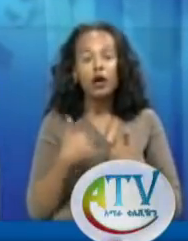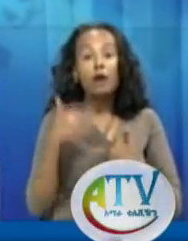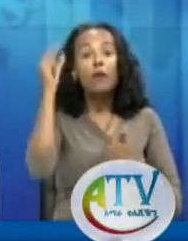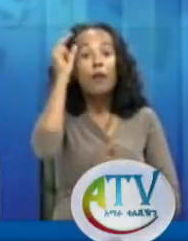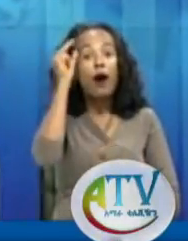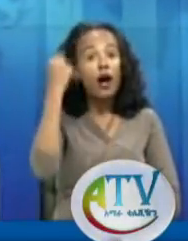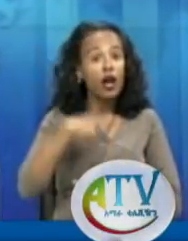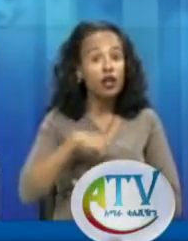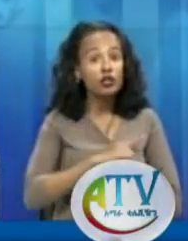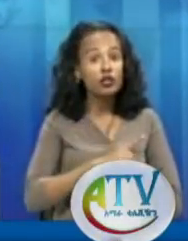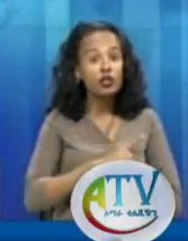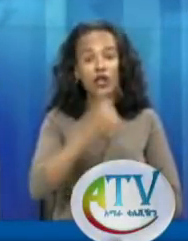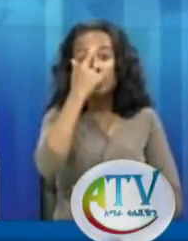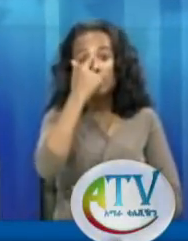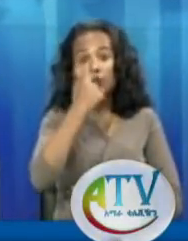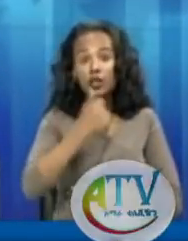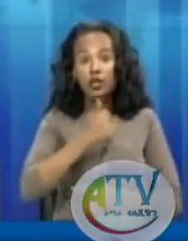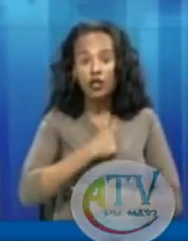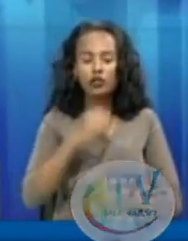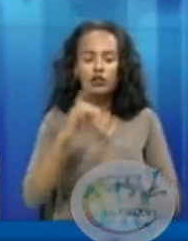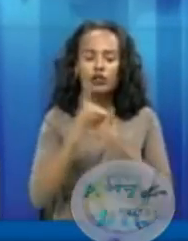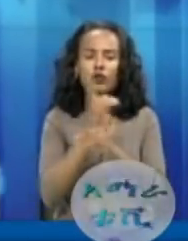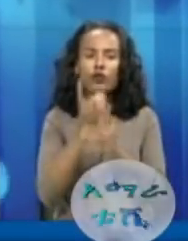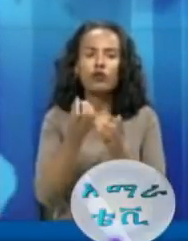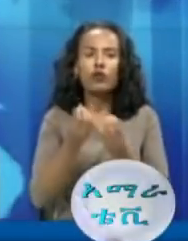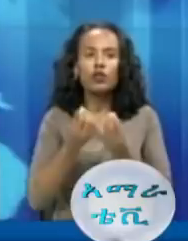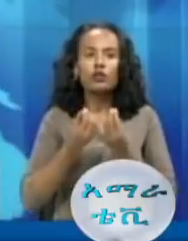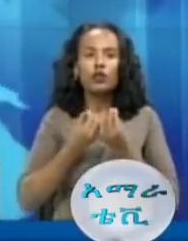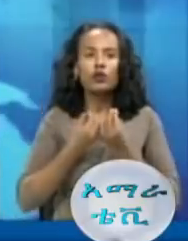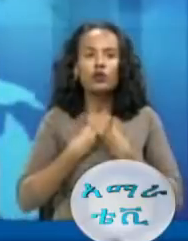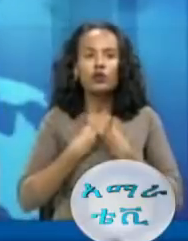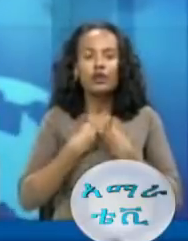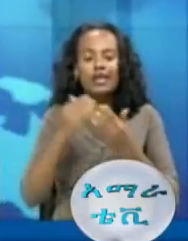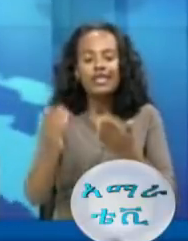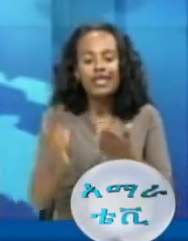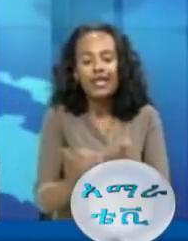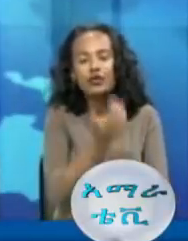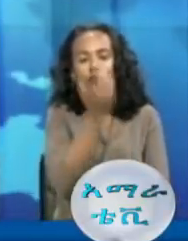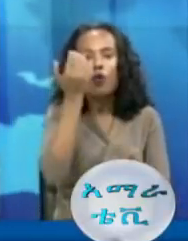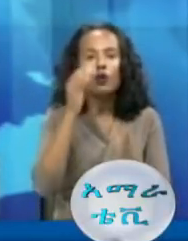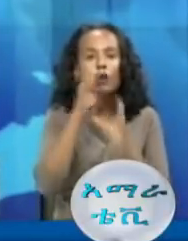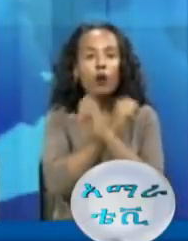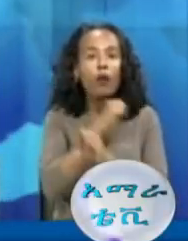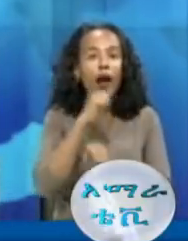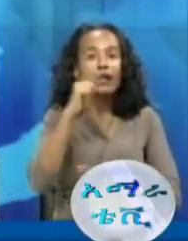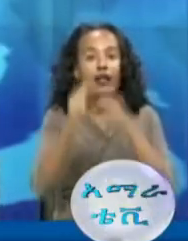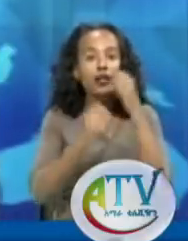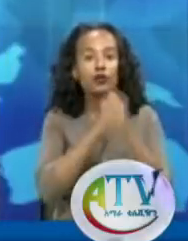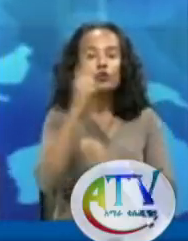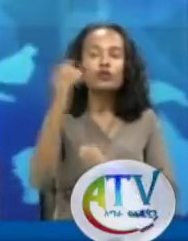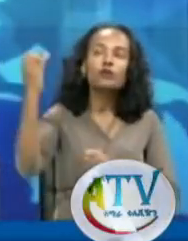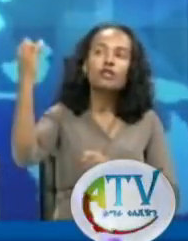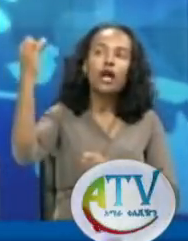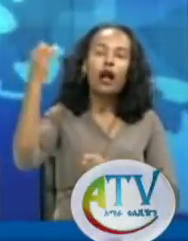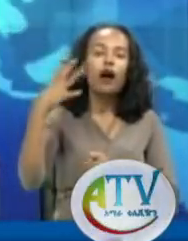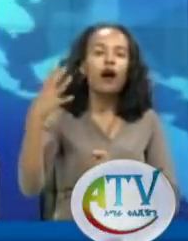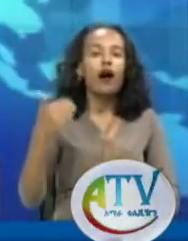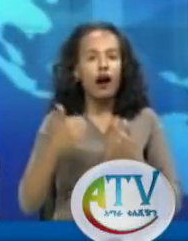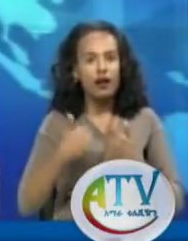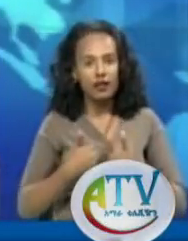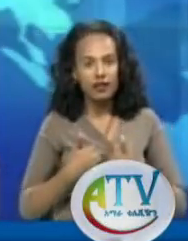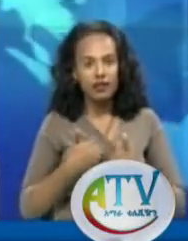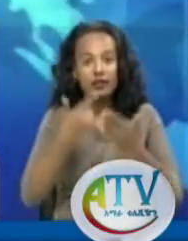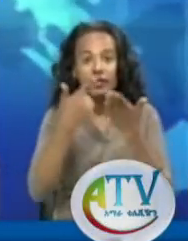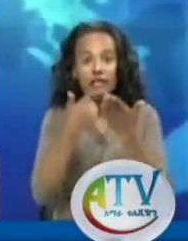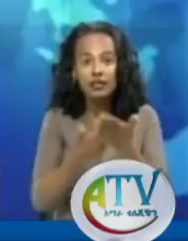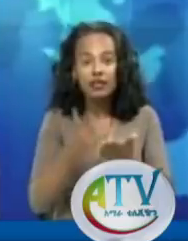ባህላችን እምነታችንና ተፈጥሮ የሰጡን ተዝቆ የማያልቅ የቱሪዝም ጸጋ አለን።